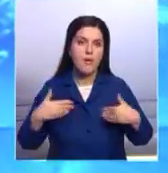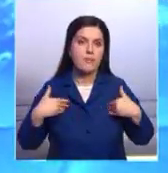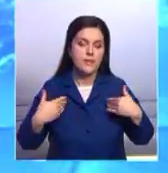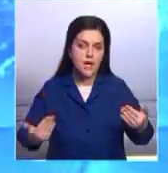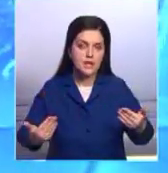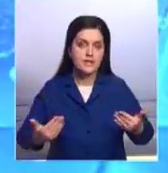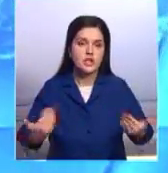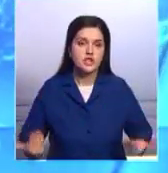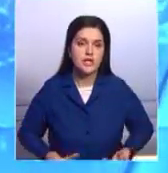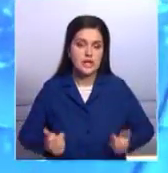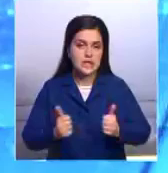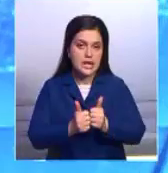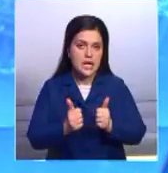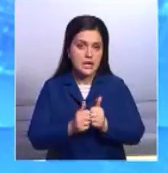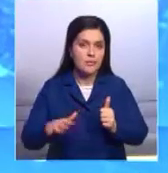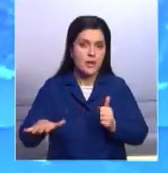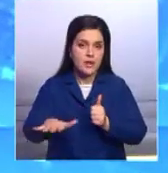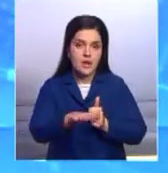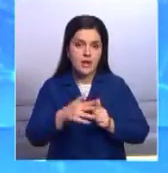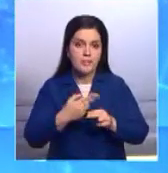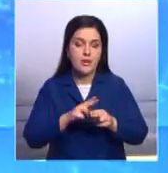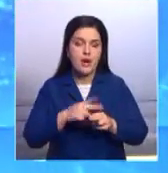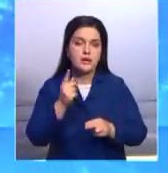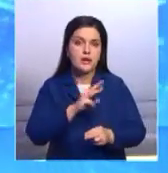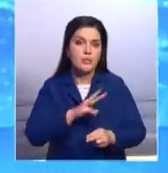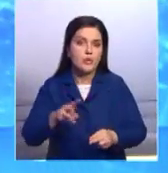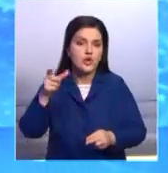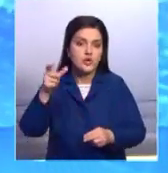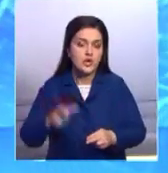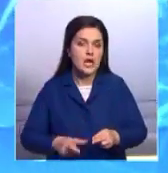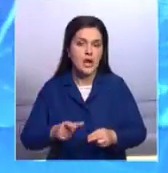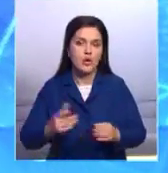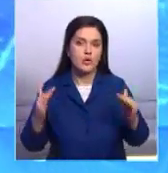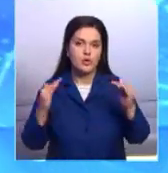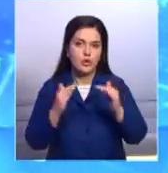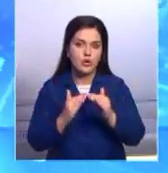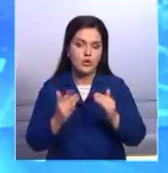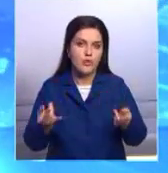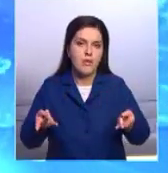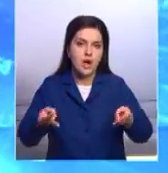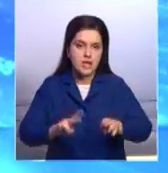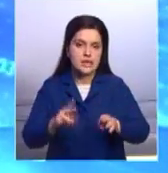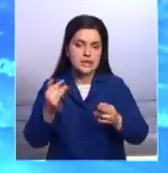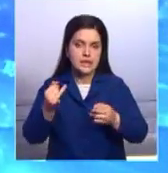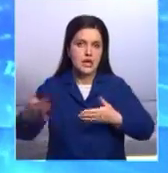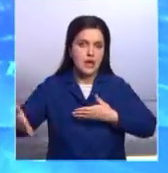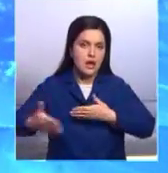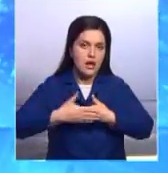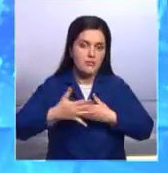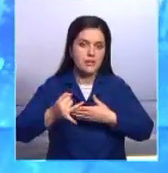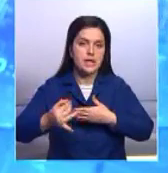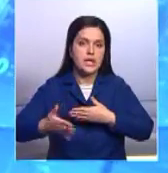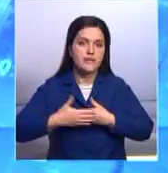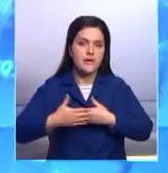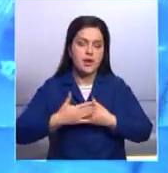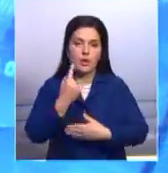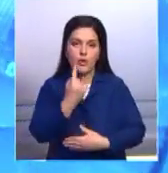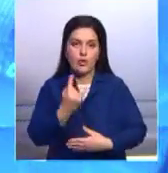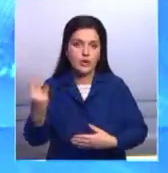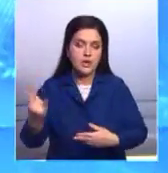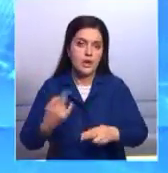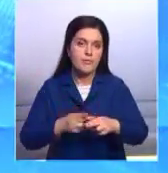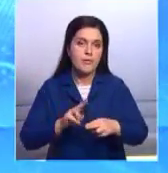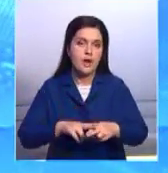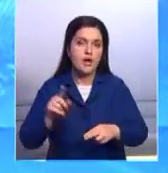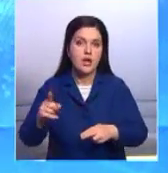посоветовали жителям близлежащих территорий, это порядка миллиона человек, не покидать дома и плотно закрыть окна и двери. По данным местных